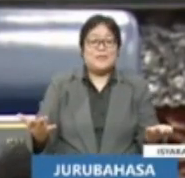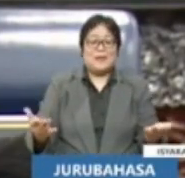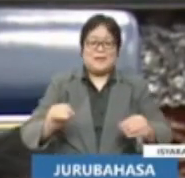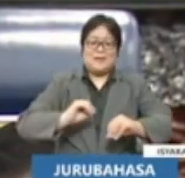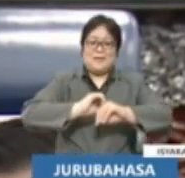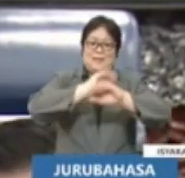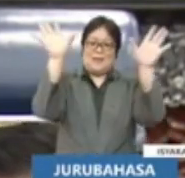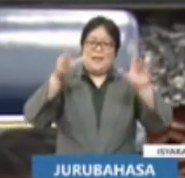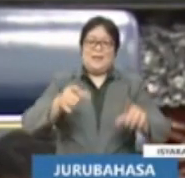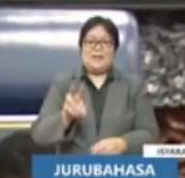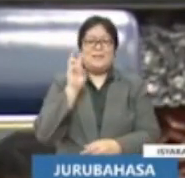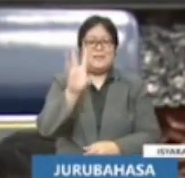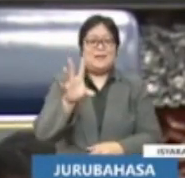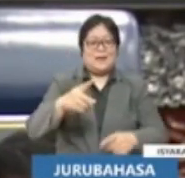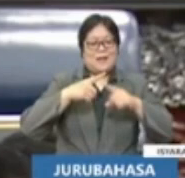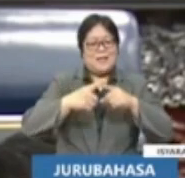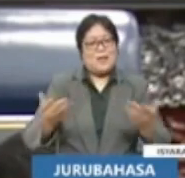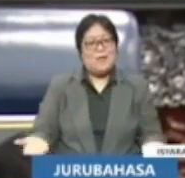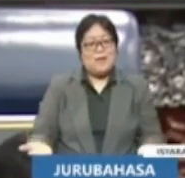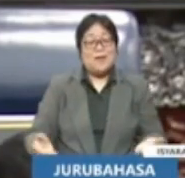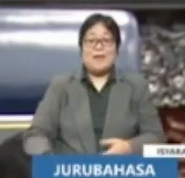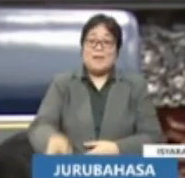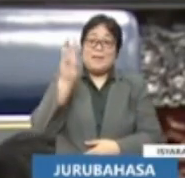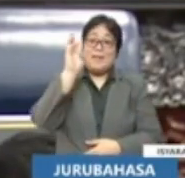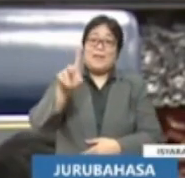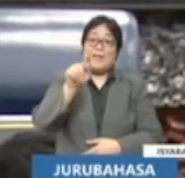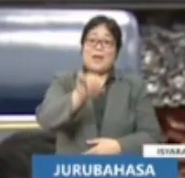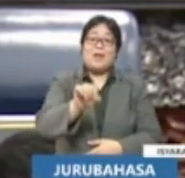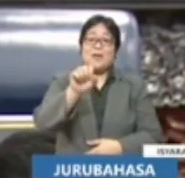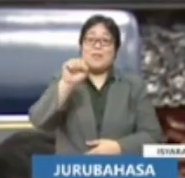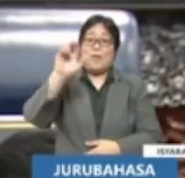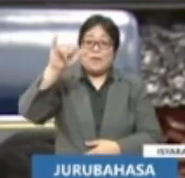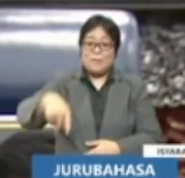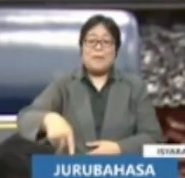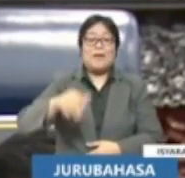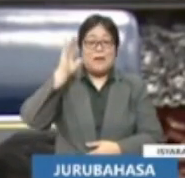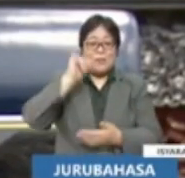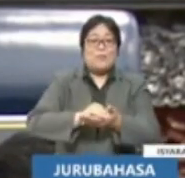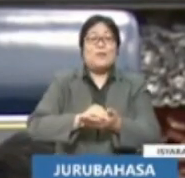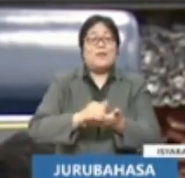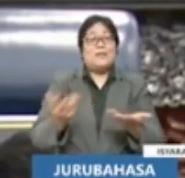secara jelas menghina Dewan ini, menghina Tan Sri Speaker dan ia menjadi satu